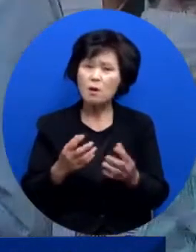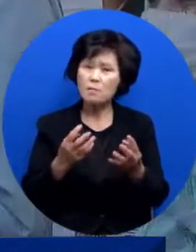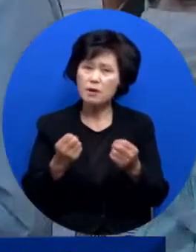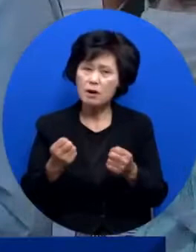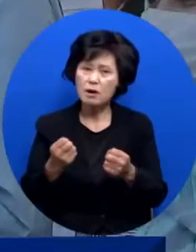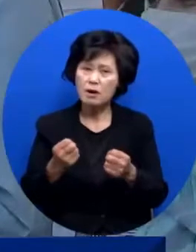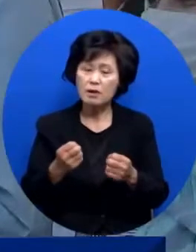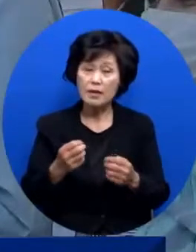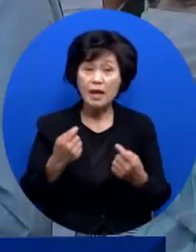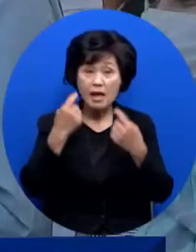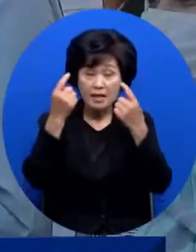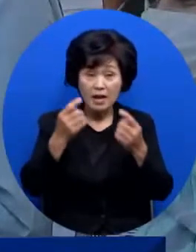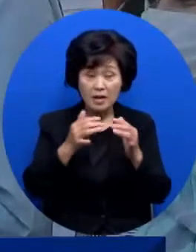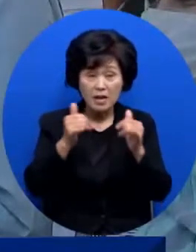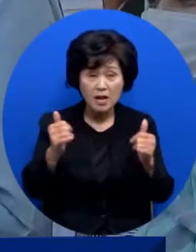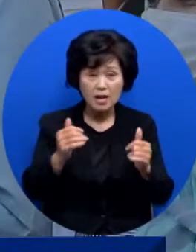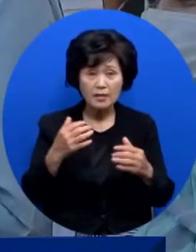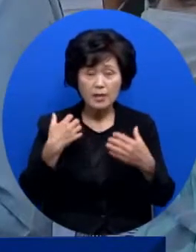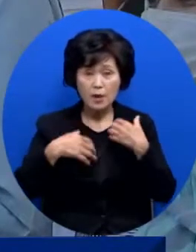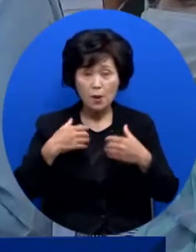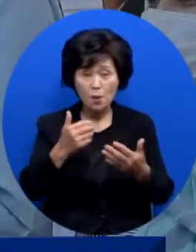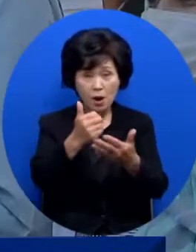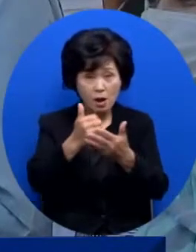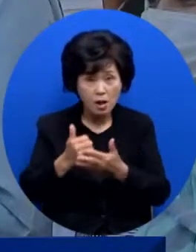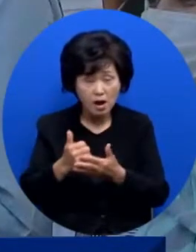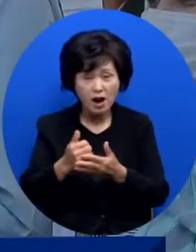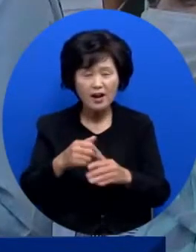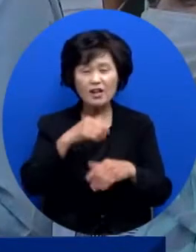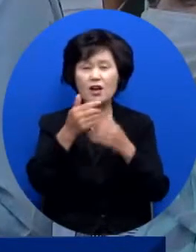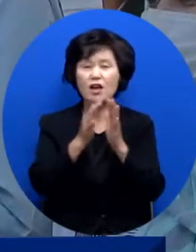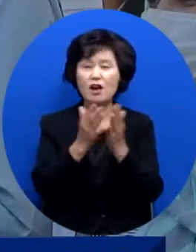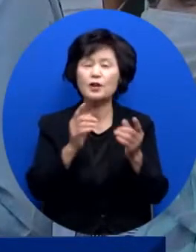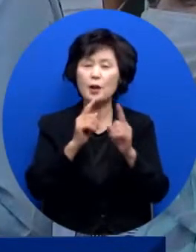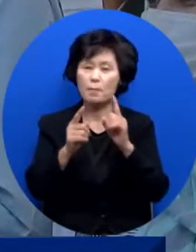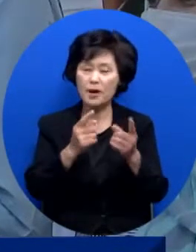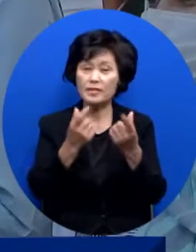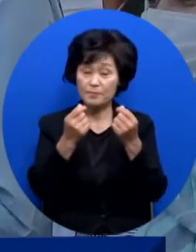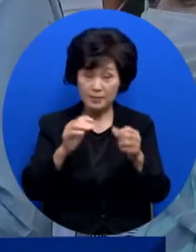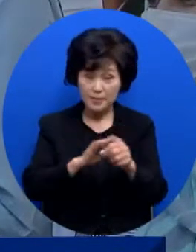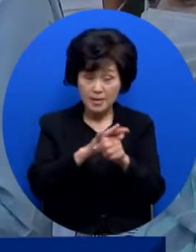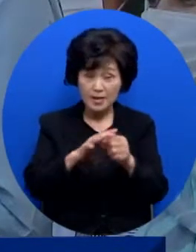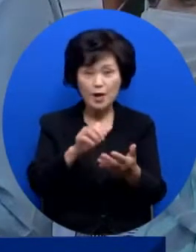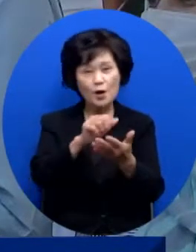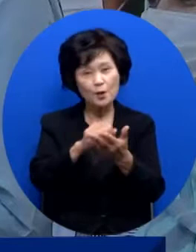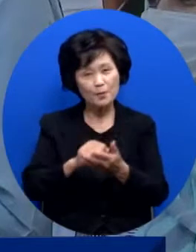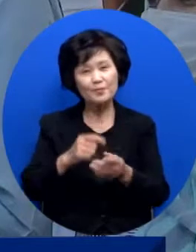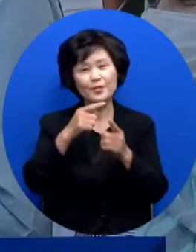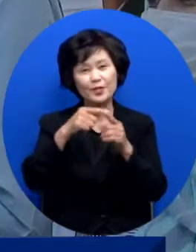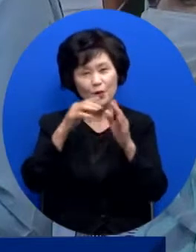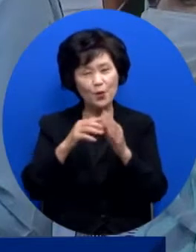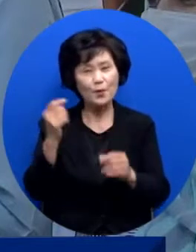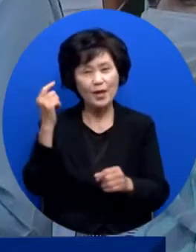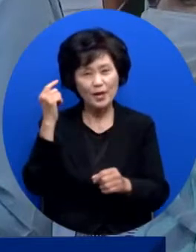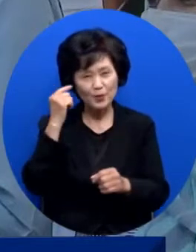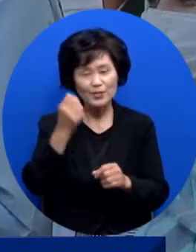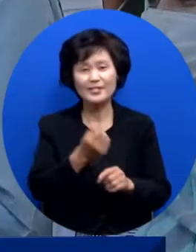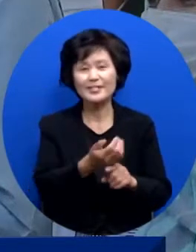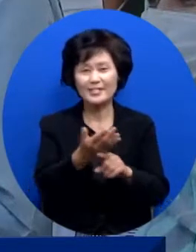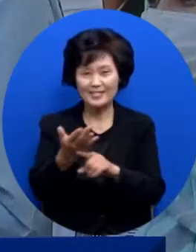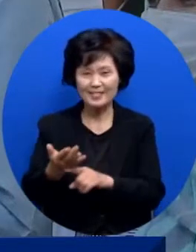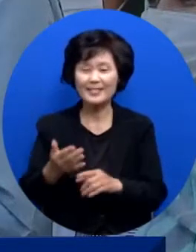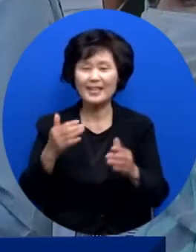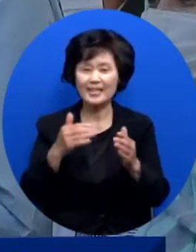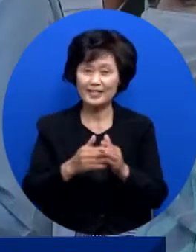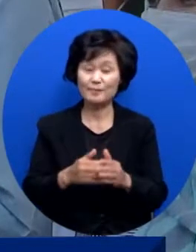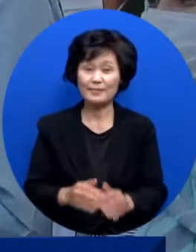나그네를 환대하라는 성경 말씀처럼 이방인을 선물로 바라보며 사랑으로 품는 교회가 있습니다. 다문화 사역을 통해 다음 세대